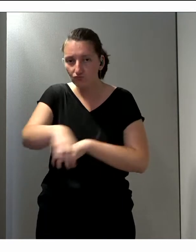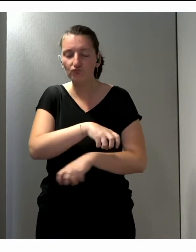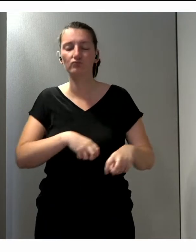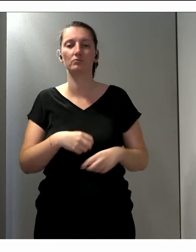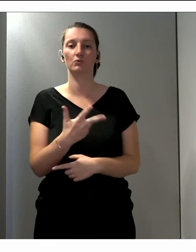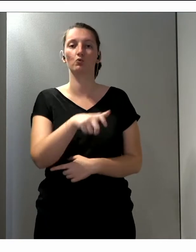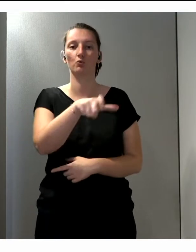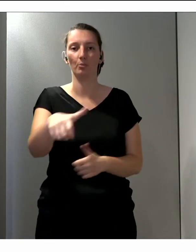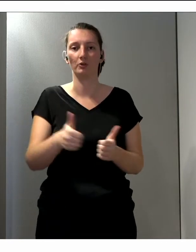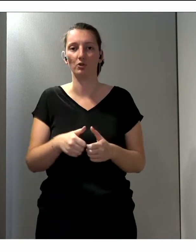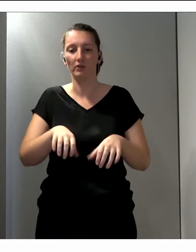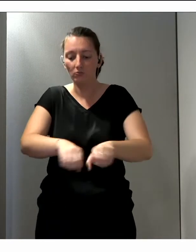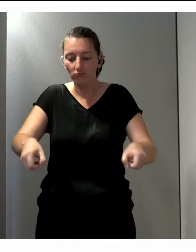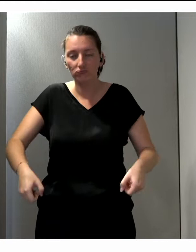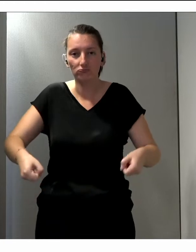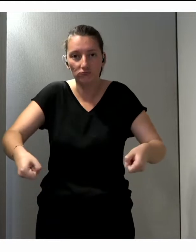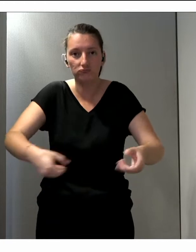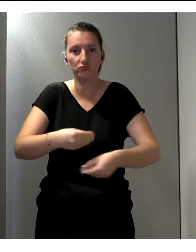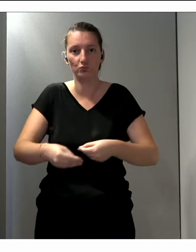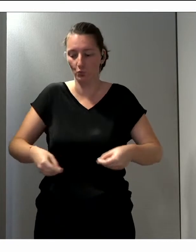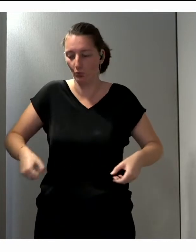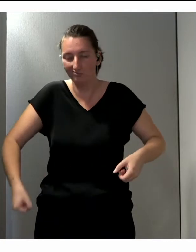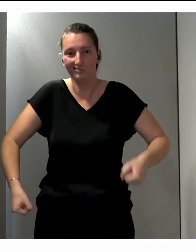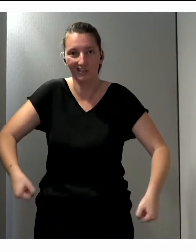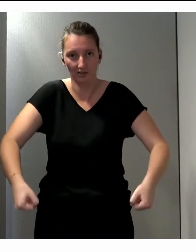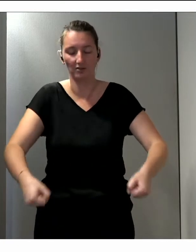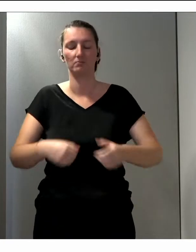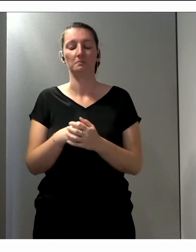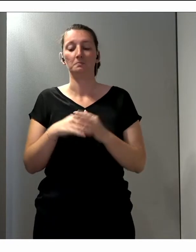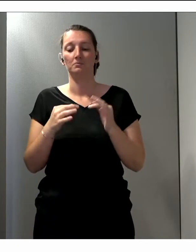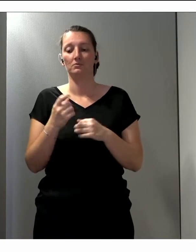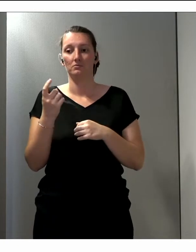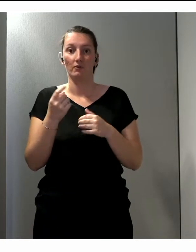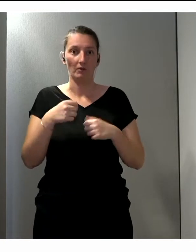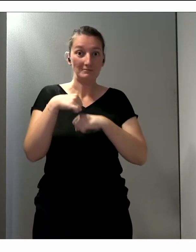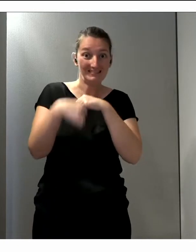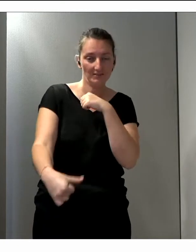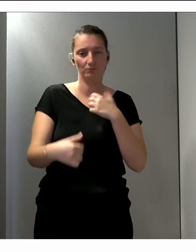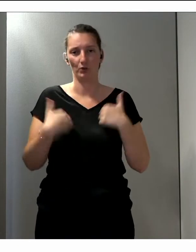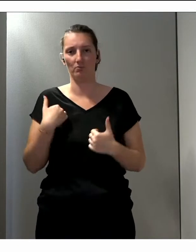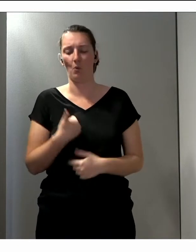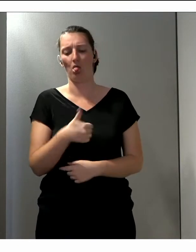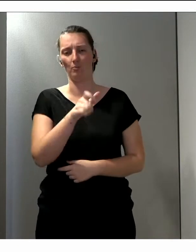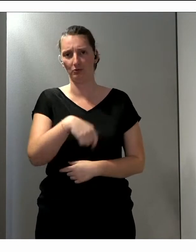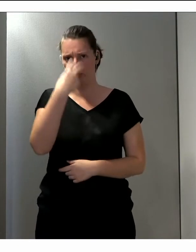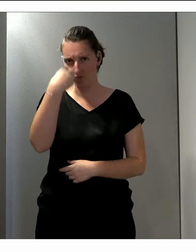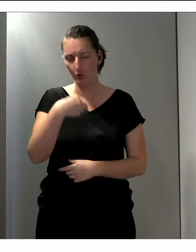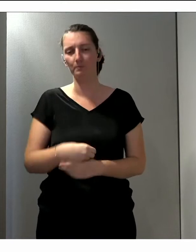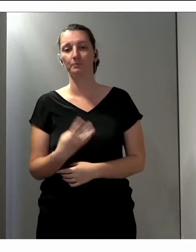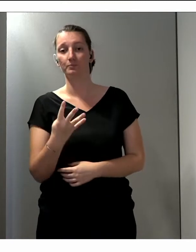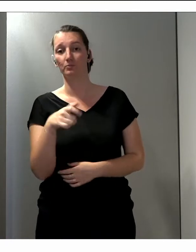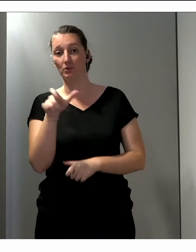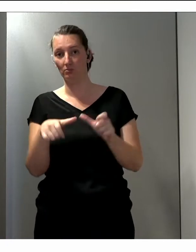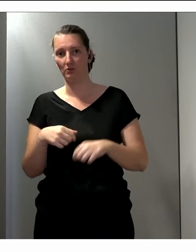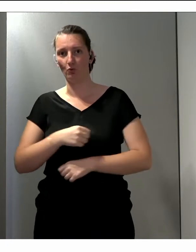cannes ou déambulateurs. Sur les sources d'handicap, on avait une personne qui était aveugle, on avait 4 personnes qui avaient des obésités très